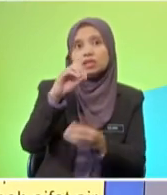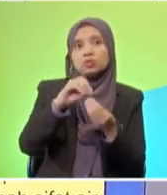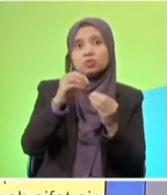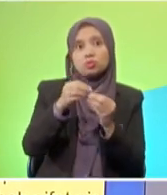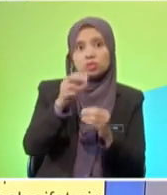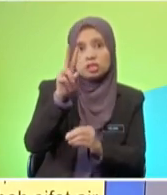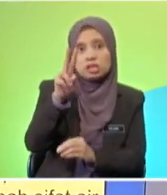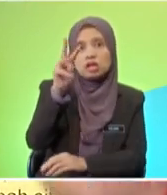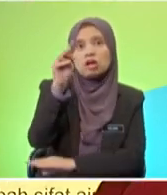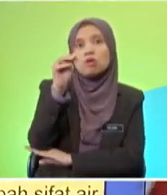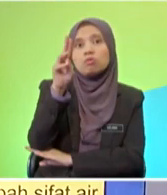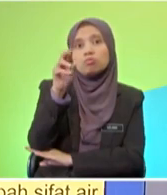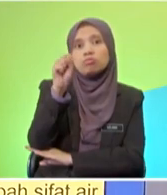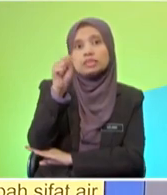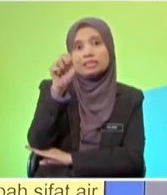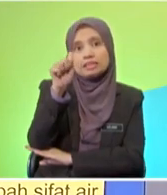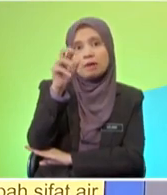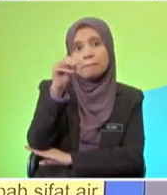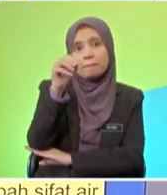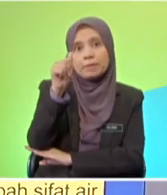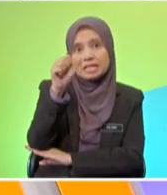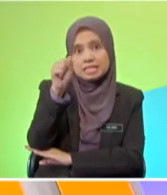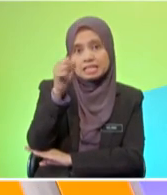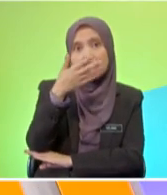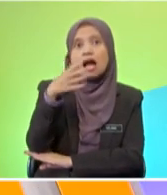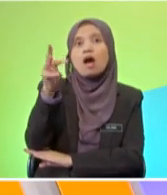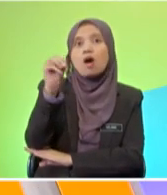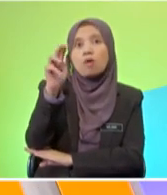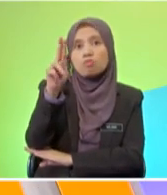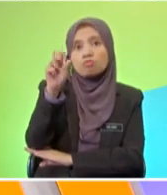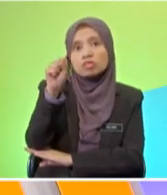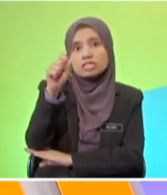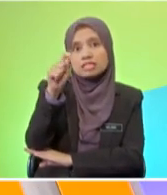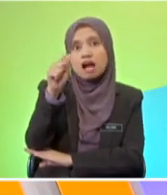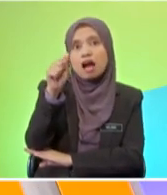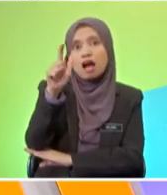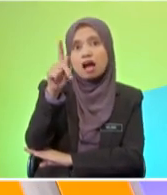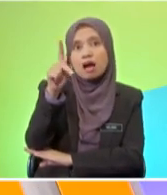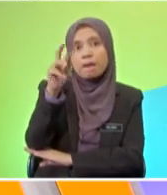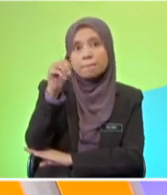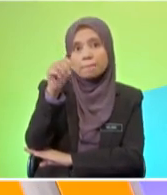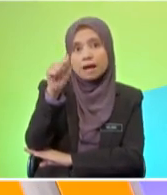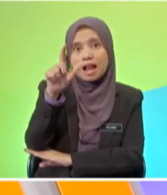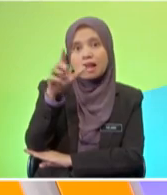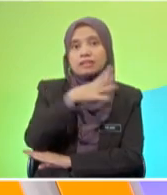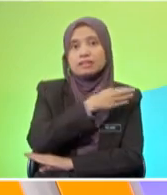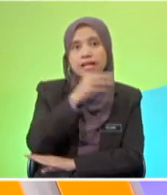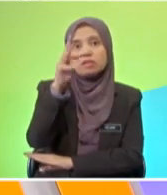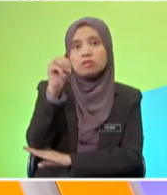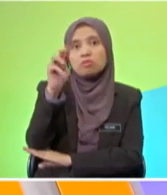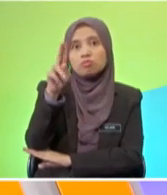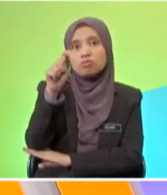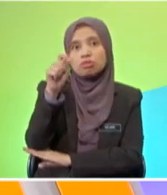dan juga air mutan Najis ada 4 bagian oke apa kah Ai mutlak